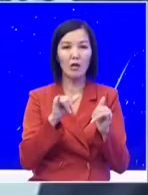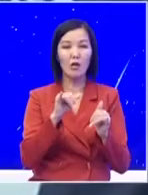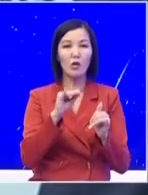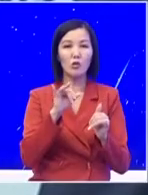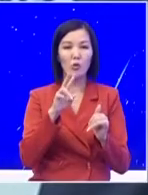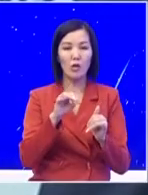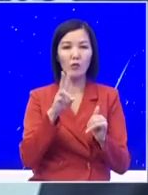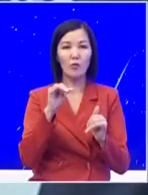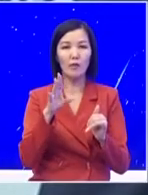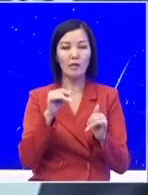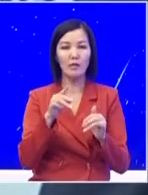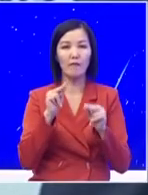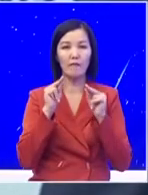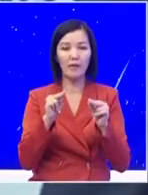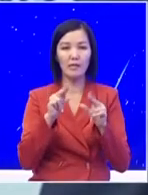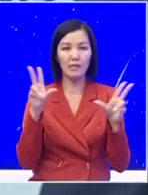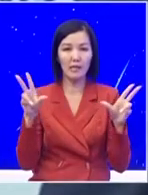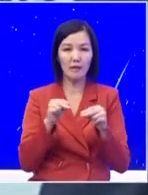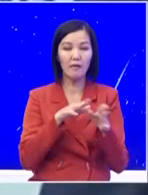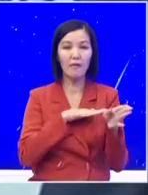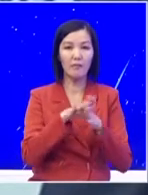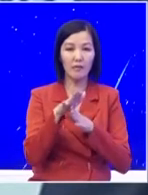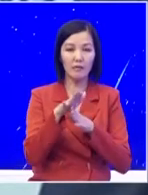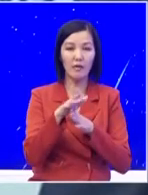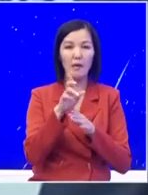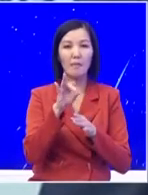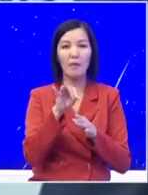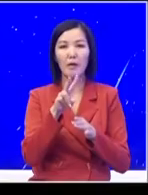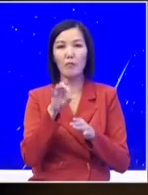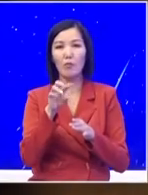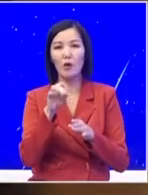Умарова, стойкость и верность клятве Гиппократа Кайрата Баймухамбетова.